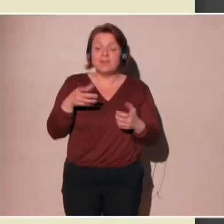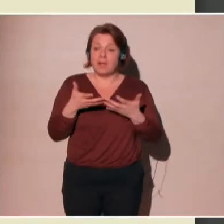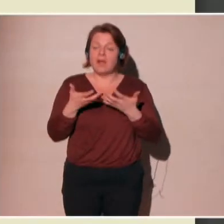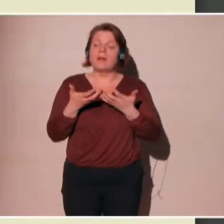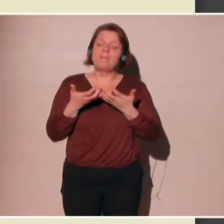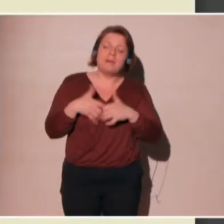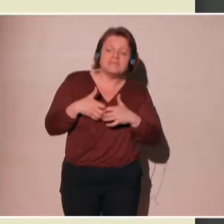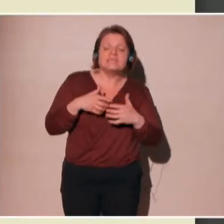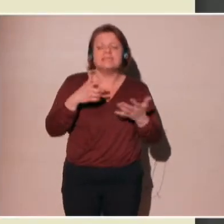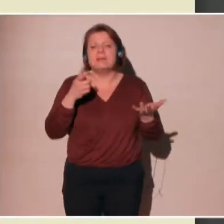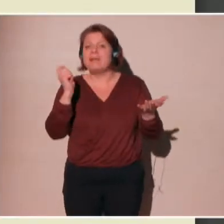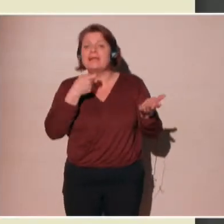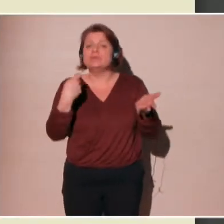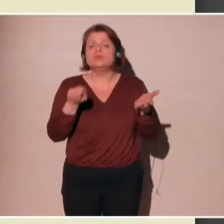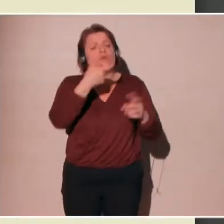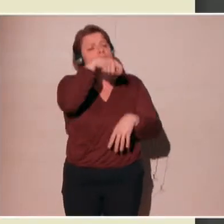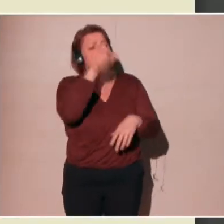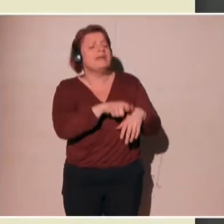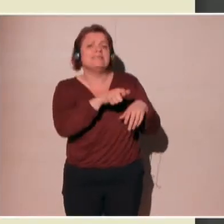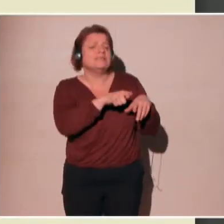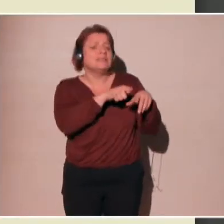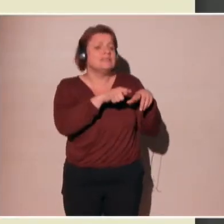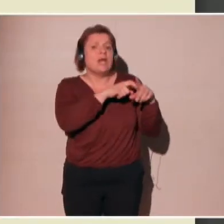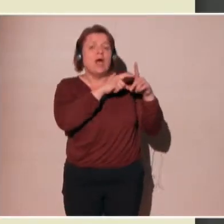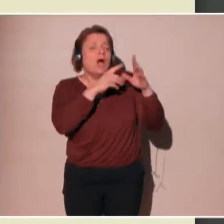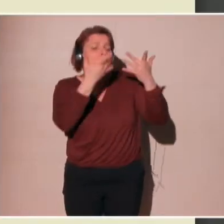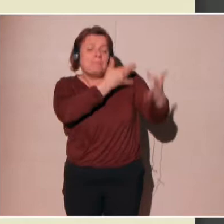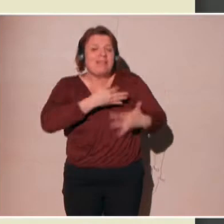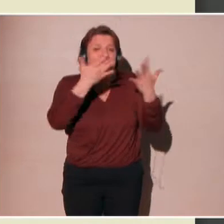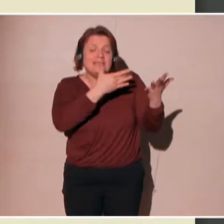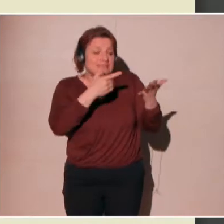Bon, alors évidemment, le résultat est illisible pour un mathématicien. Désolé, Cédric.